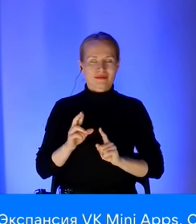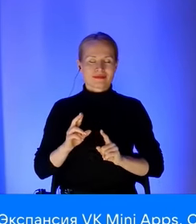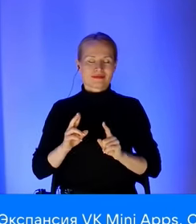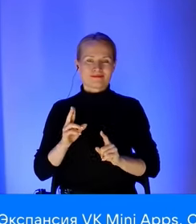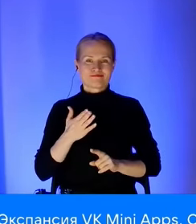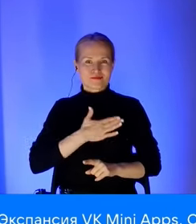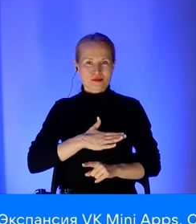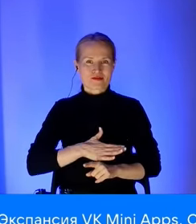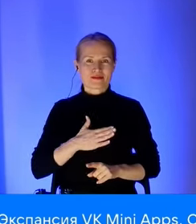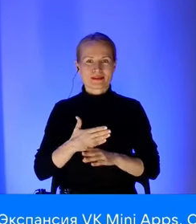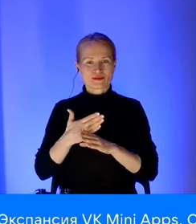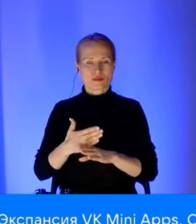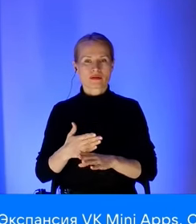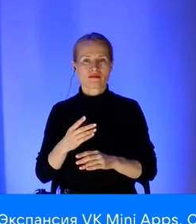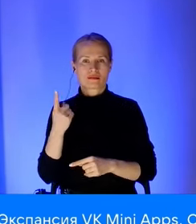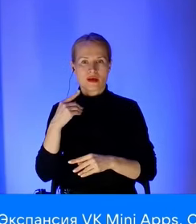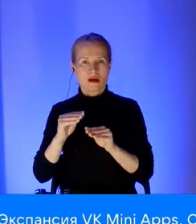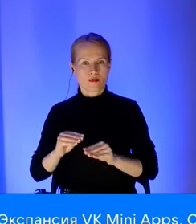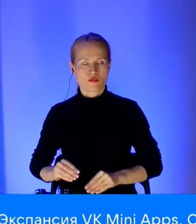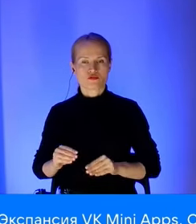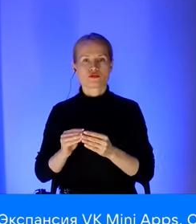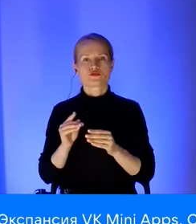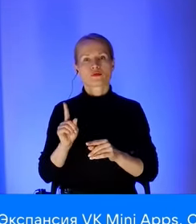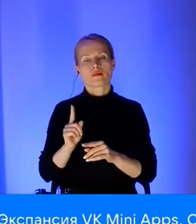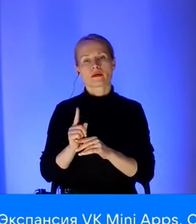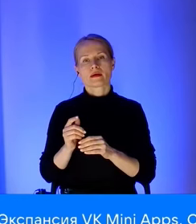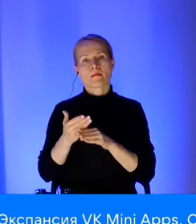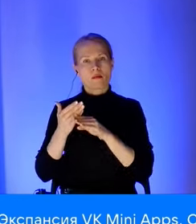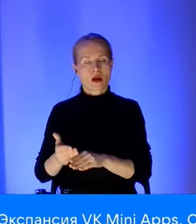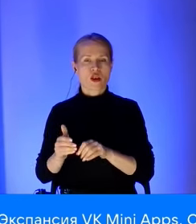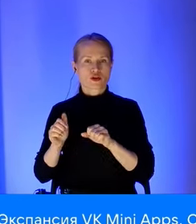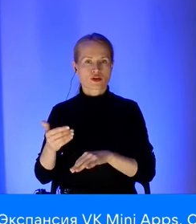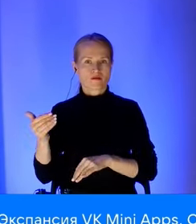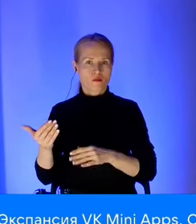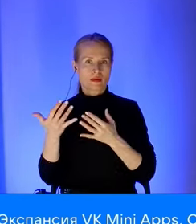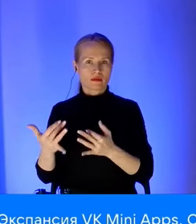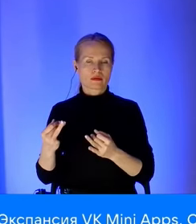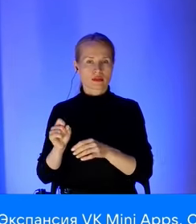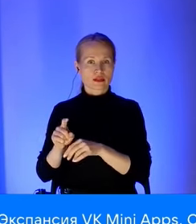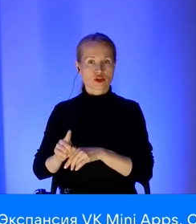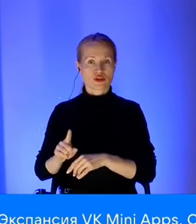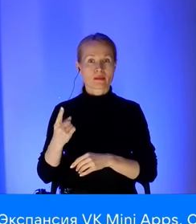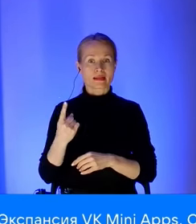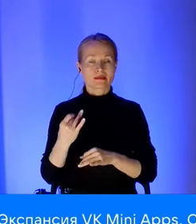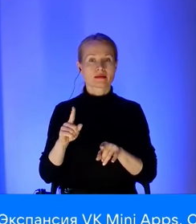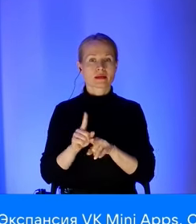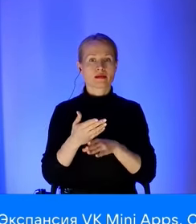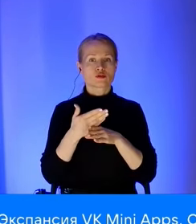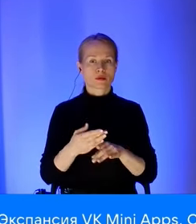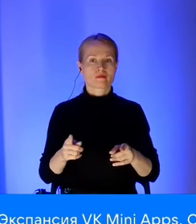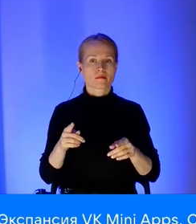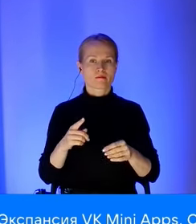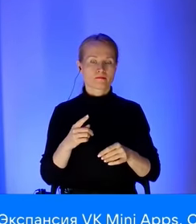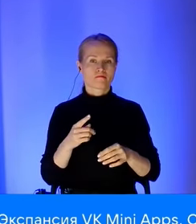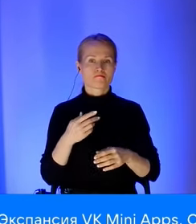начал пользоваться нашими инструментами, они действительно работали, решали его потребности и задачи. Про один из таких инструментов мы как раз поговорим.